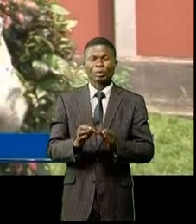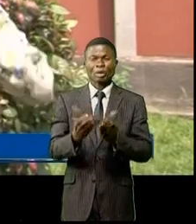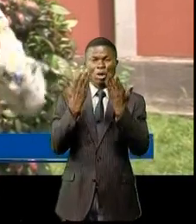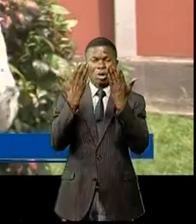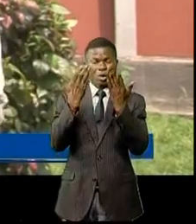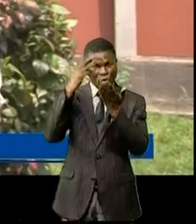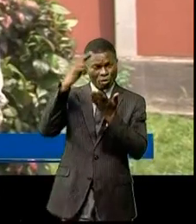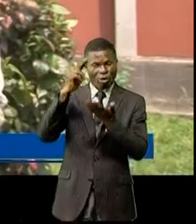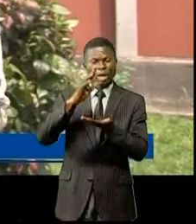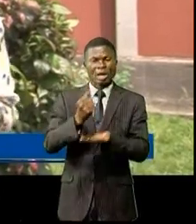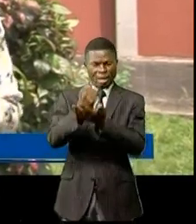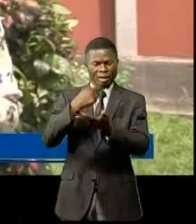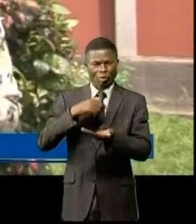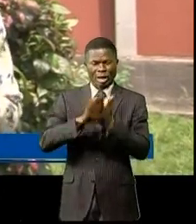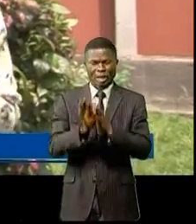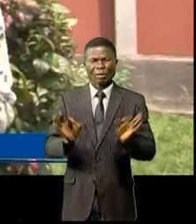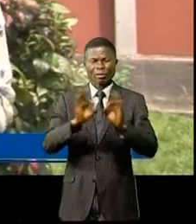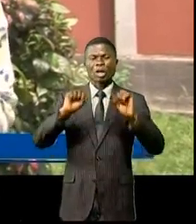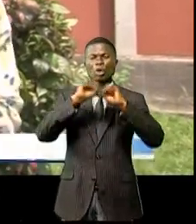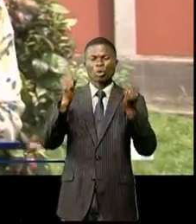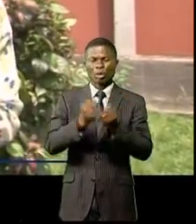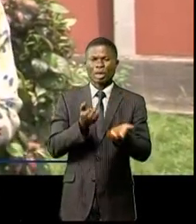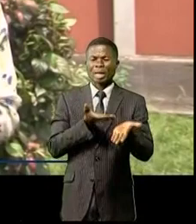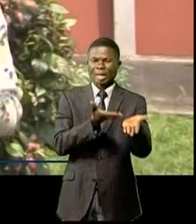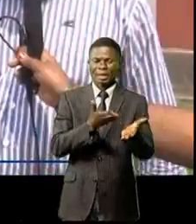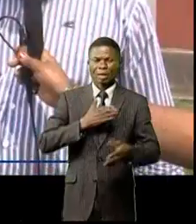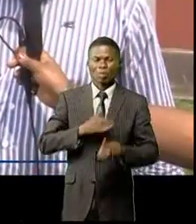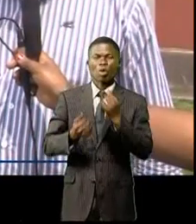à être utile à la société et servir mon pays.